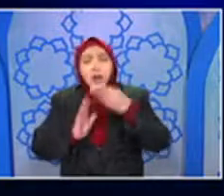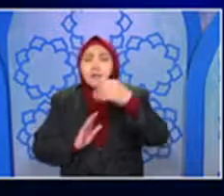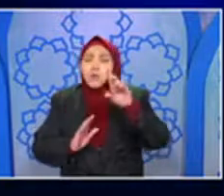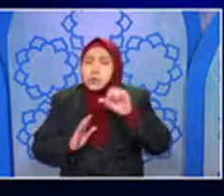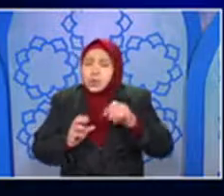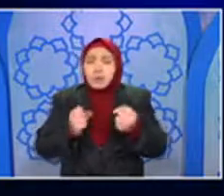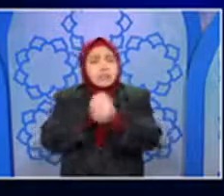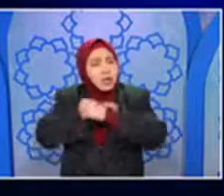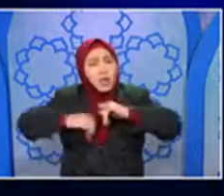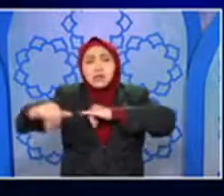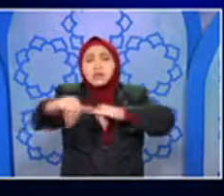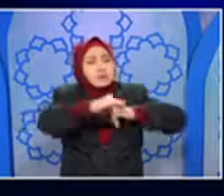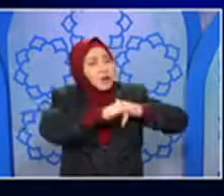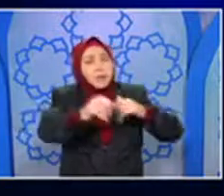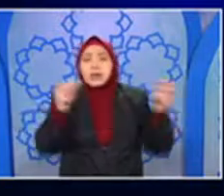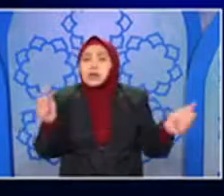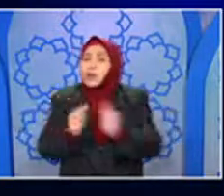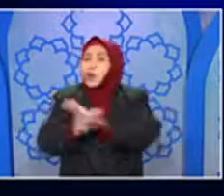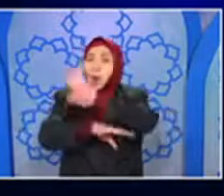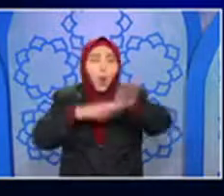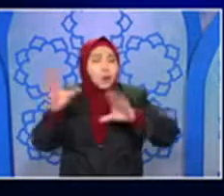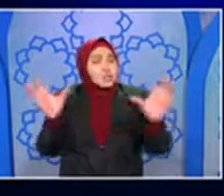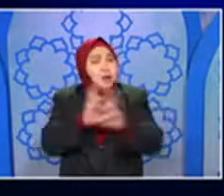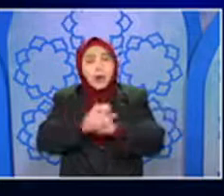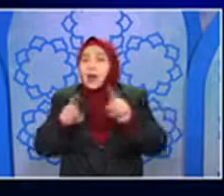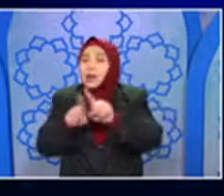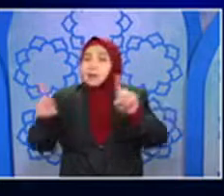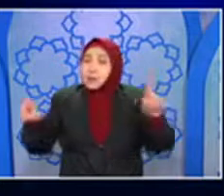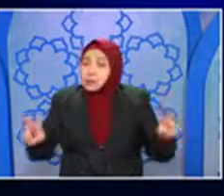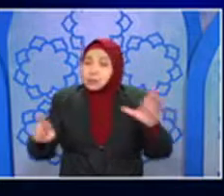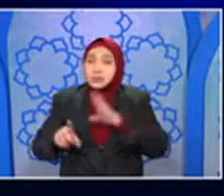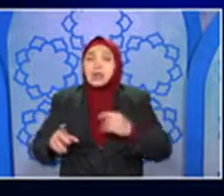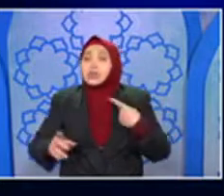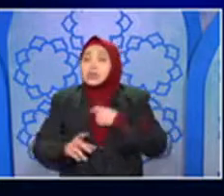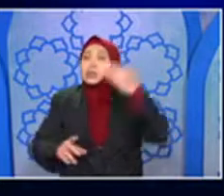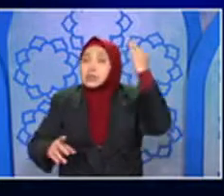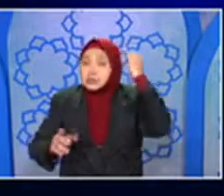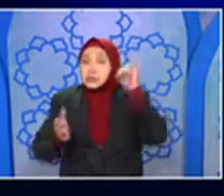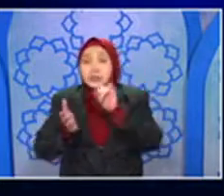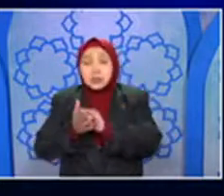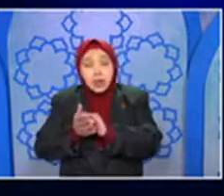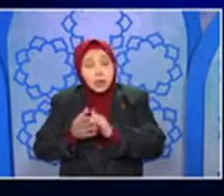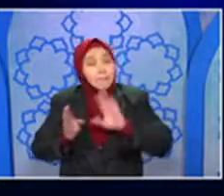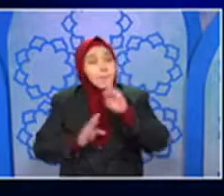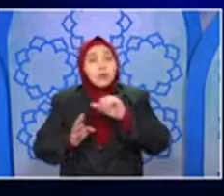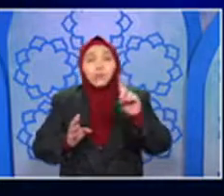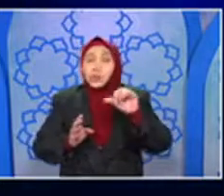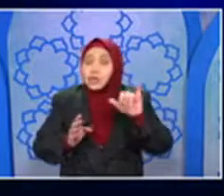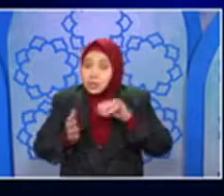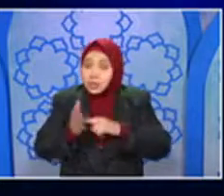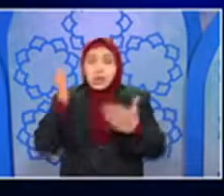menyayangi sesama kita dengan segala cabaran dan juga perbezaan. Tetapi kita tahu bahawa negeri ini, negara